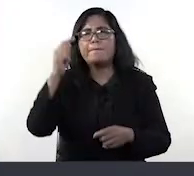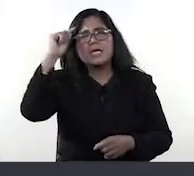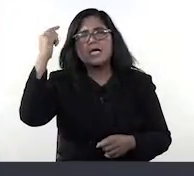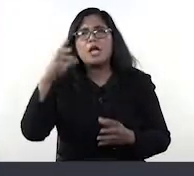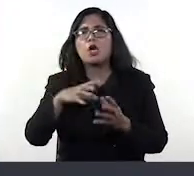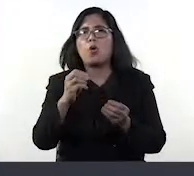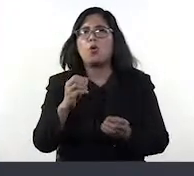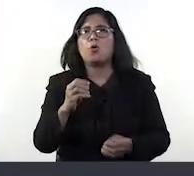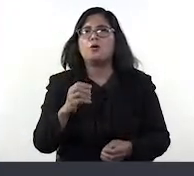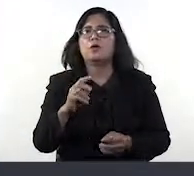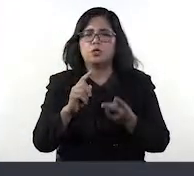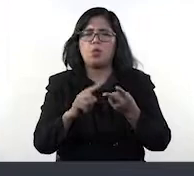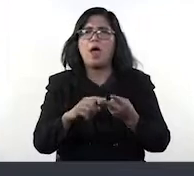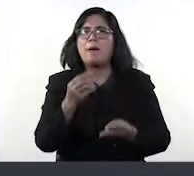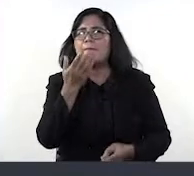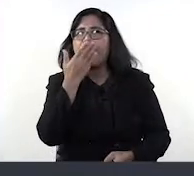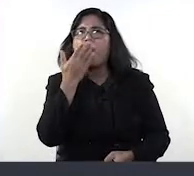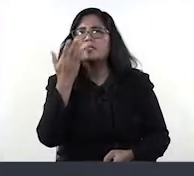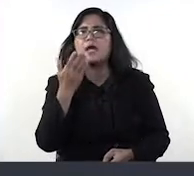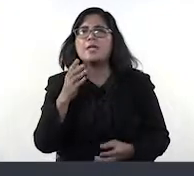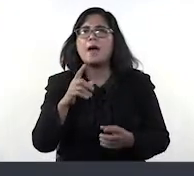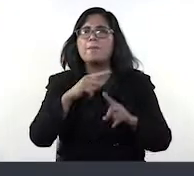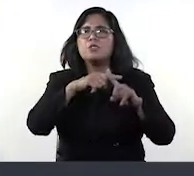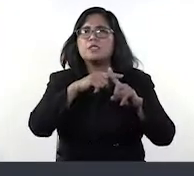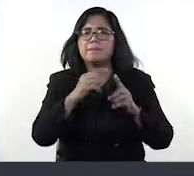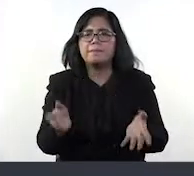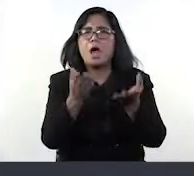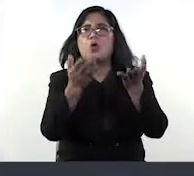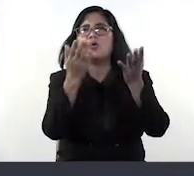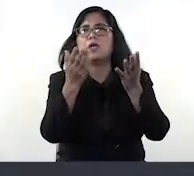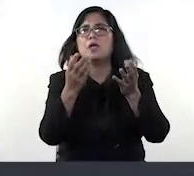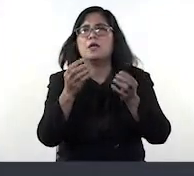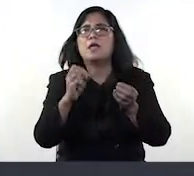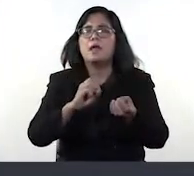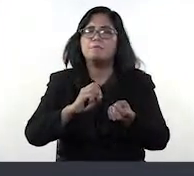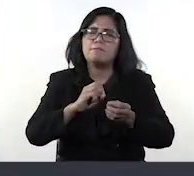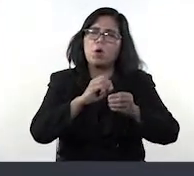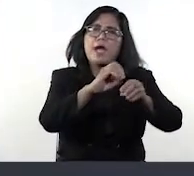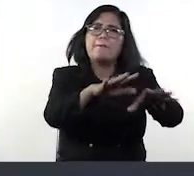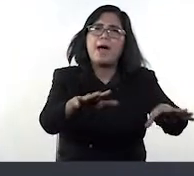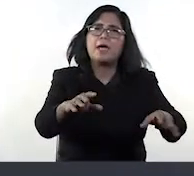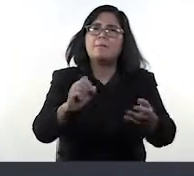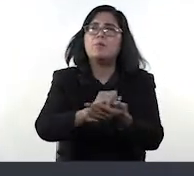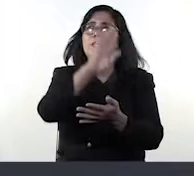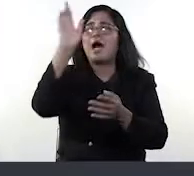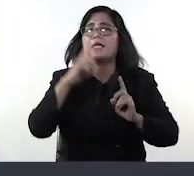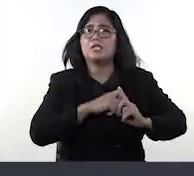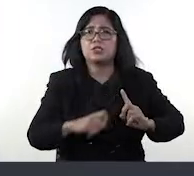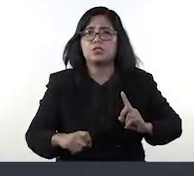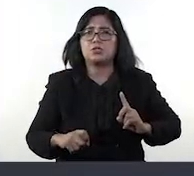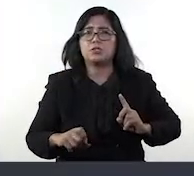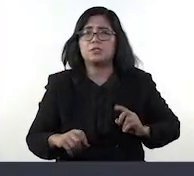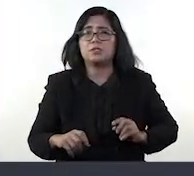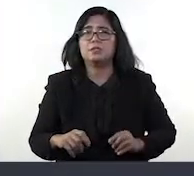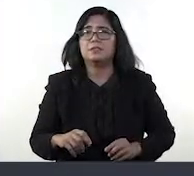hal dari roh yang kedua kalau banyakan positif membangun membuat damai serta memuliakan keris dan Untuk itulah kita